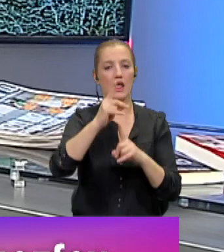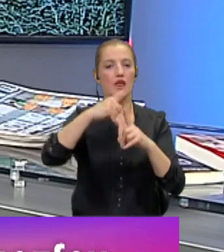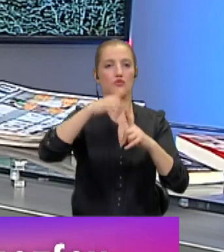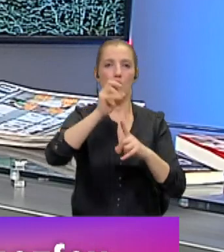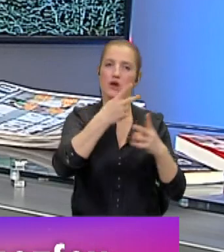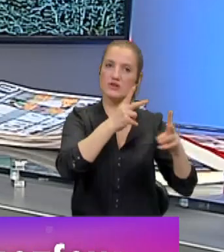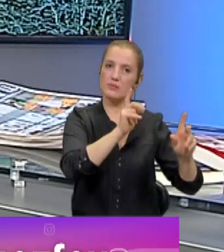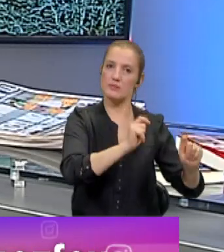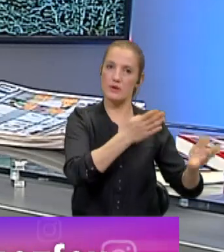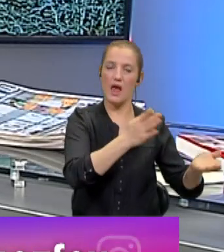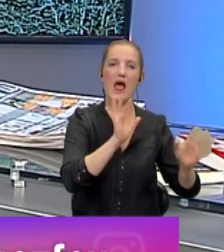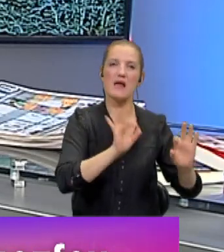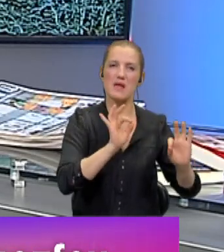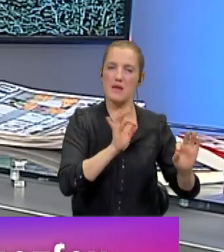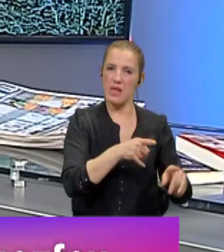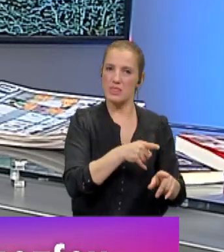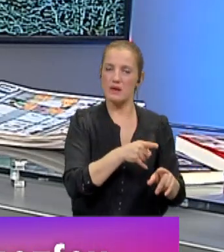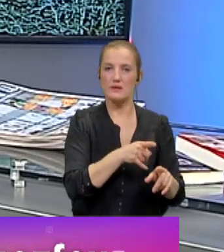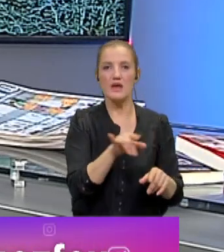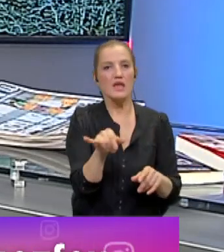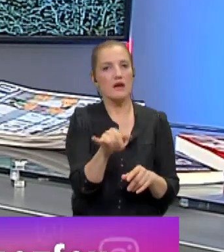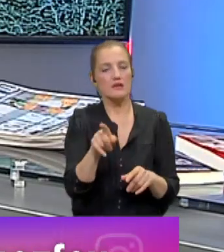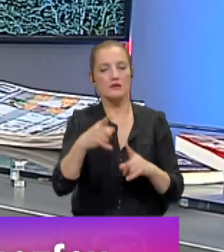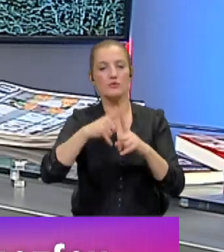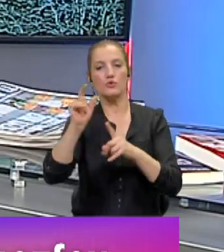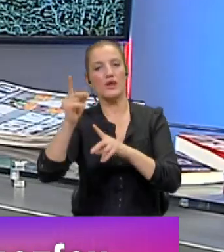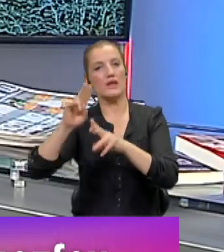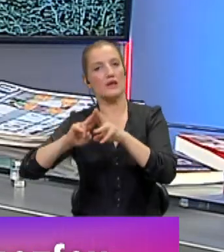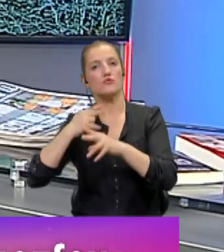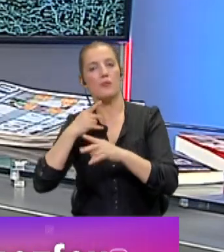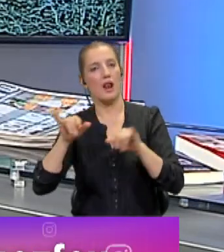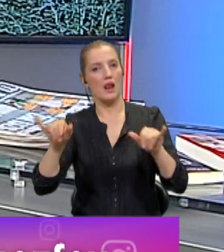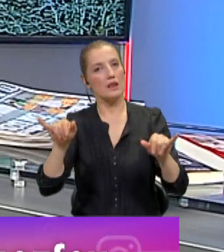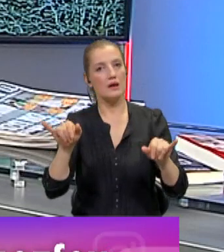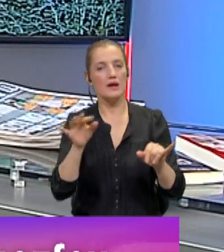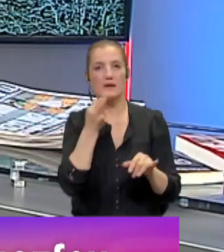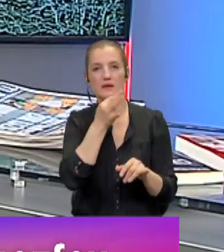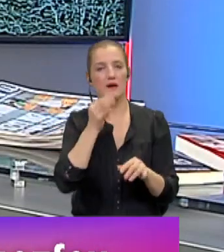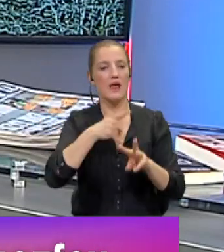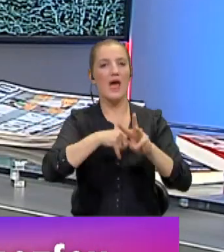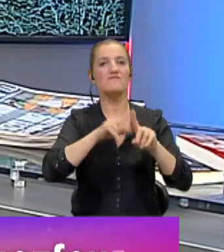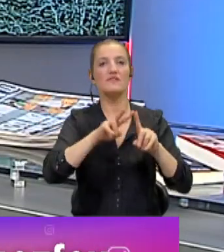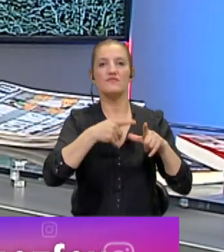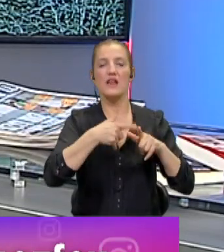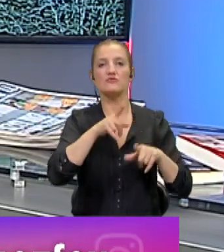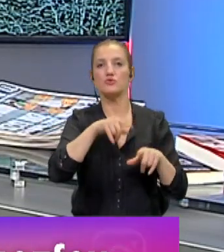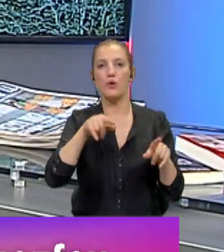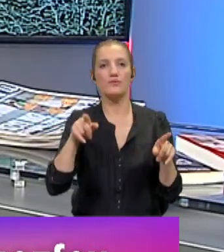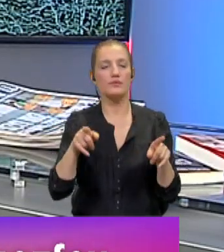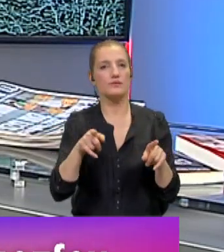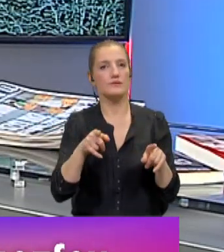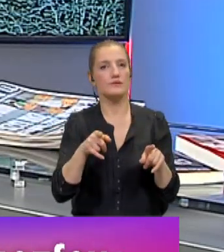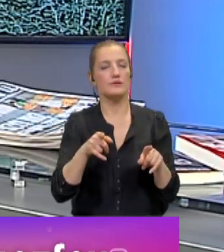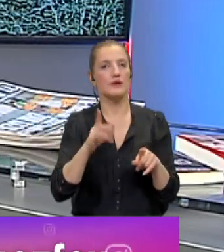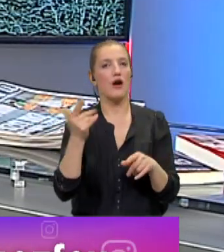İTO Açıklıyor hemen hemen birbirine yakın rakamlar Türk'ten geliyor bir enflasyon rakamları